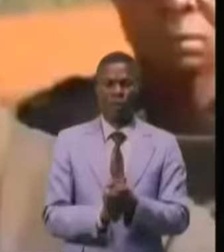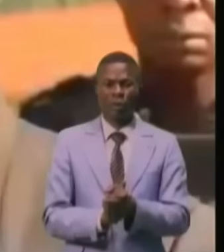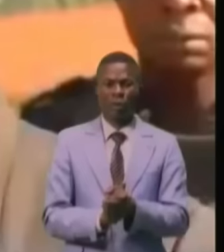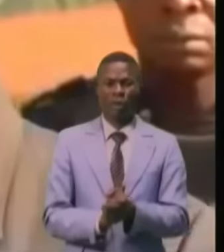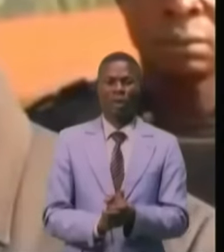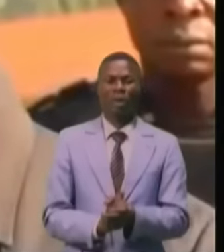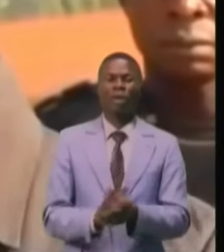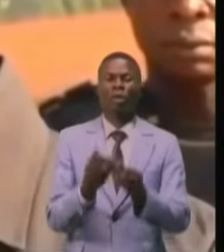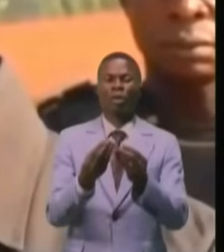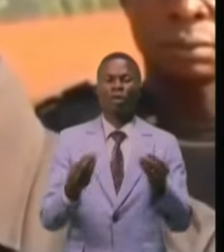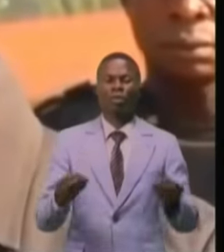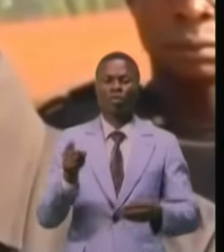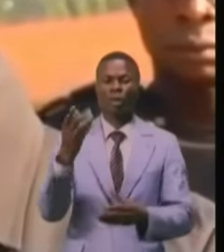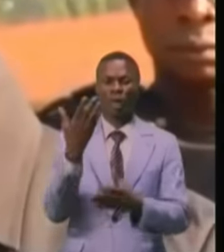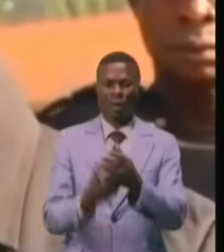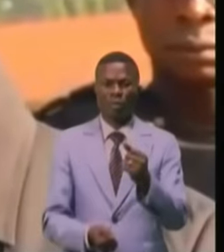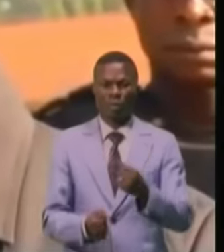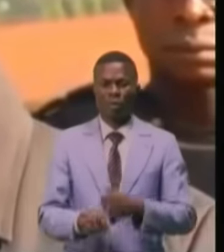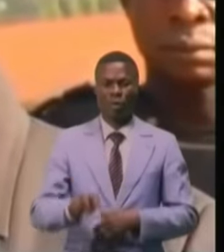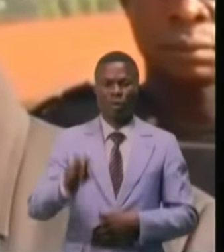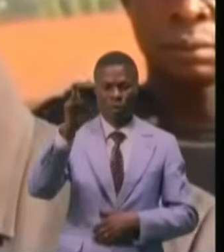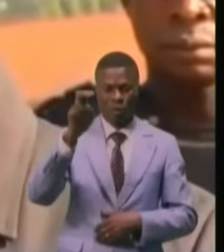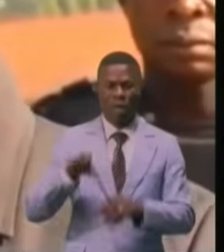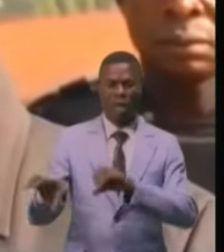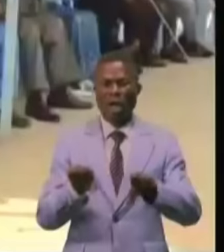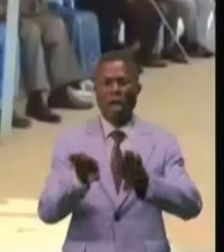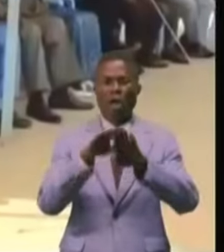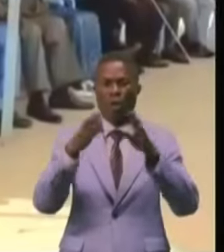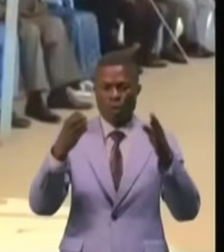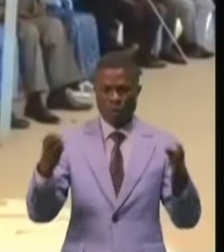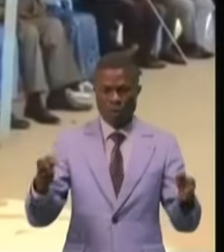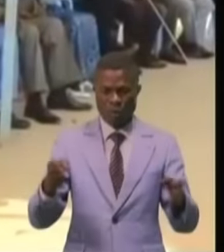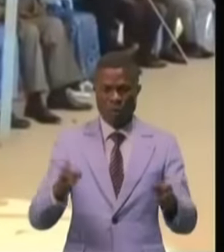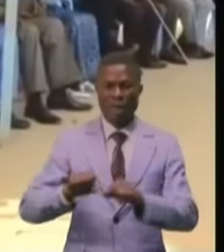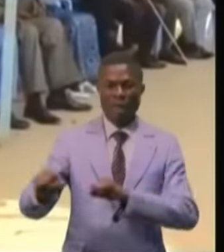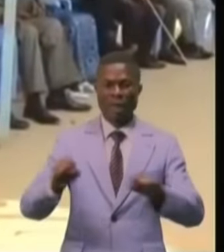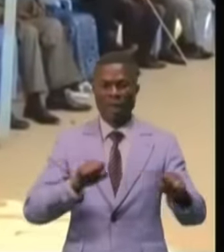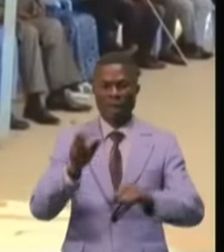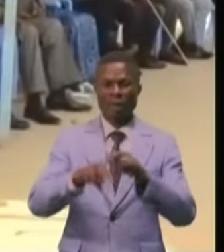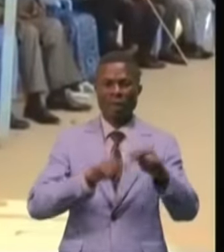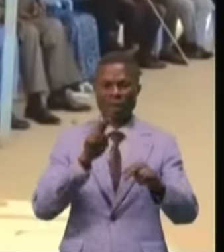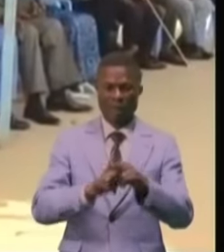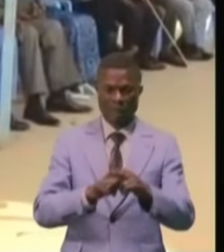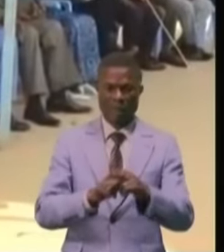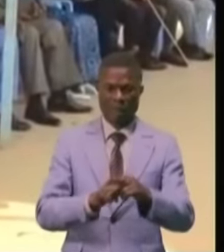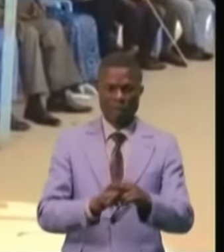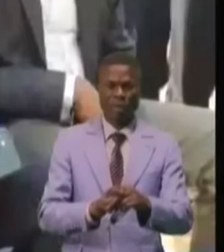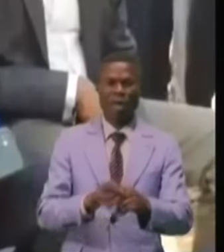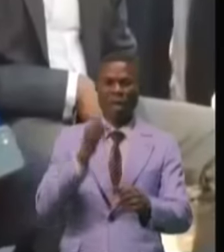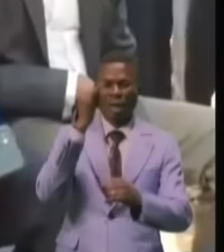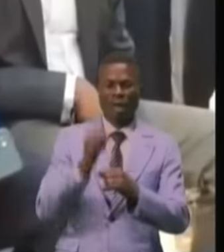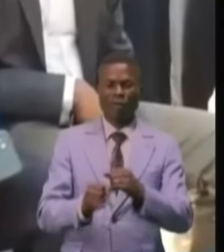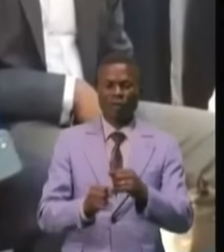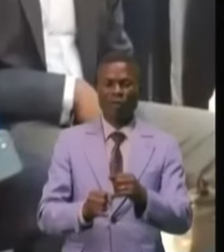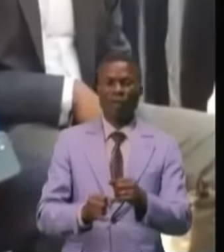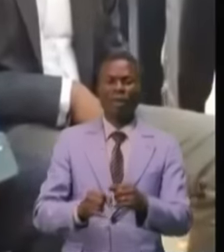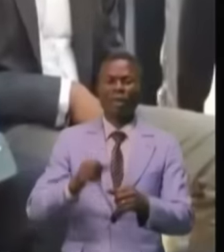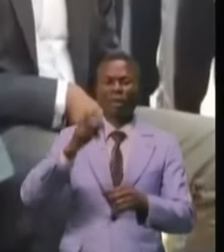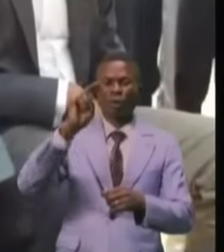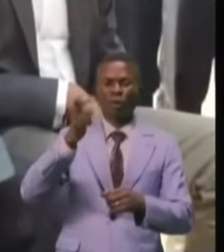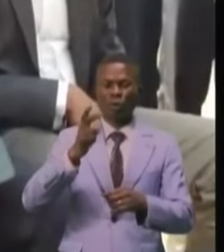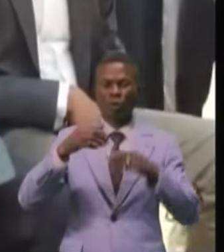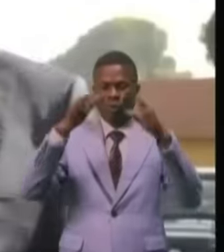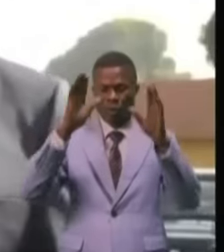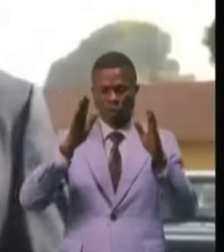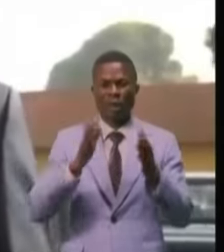Félicien Kiwaïmoadi en mission. Pendant la cérémonie officielle du lancement de ces tests nationaux organisés au lycée Maria Goretti, l'éducateur provincial de l'EPST